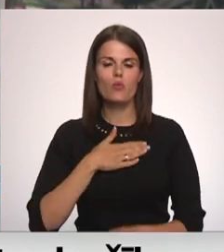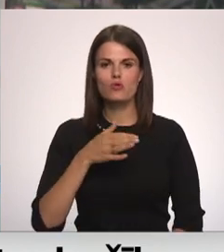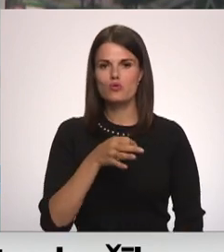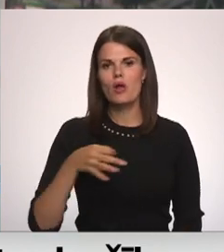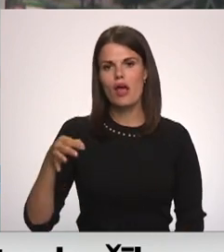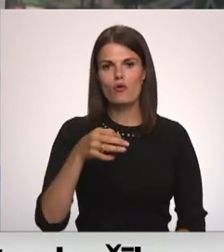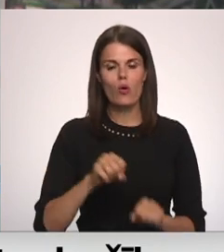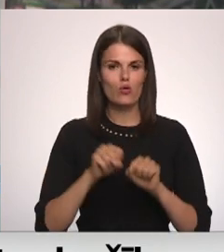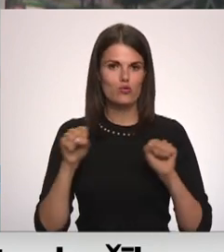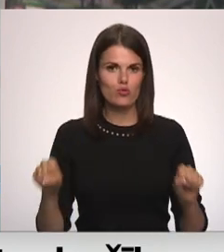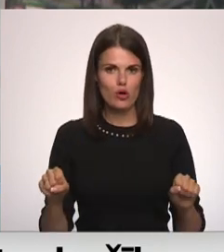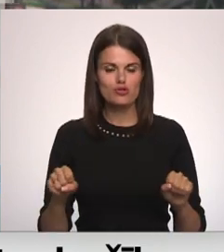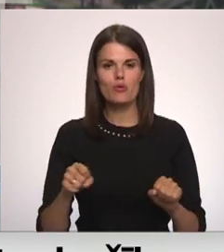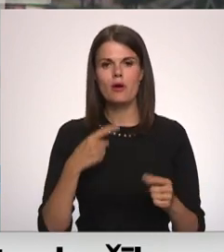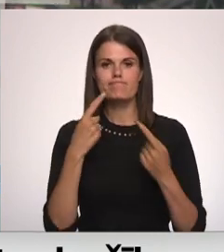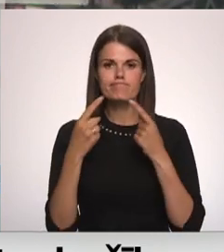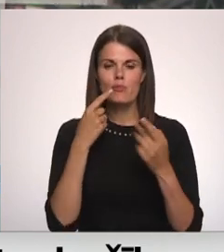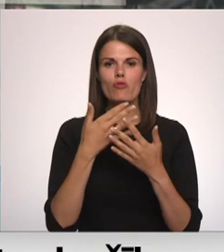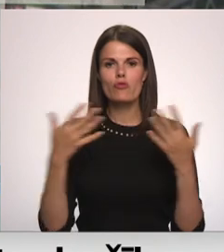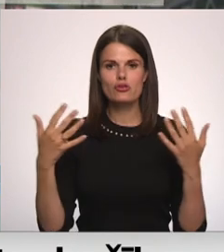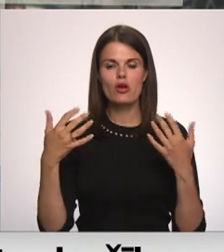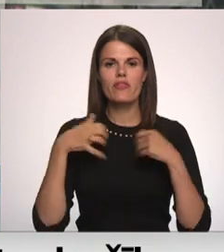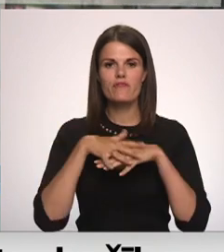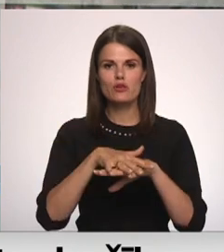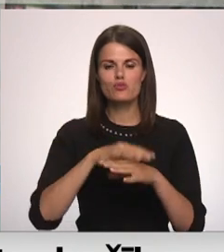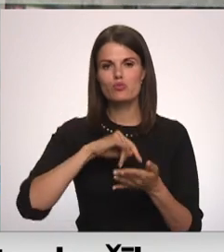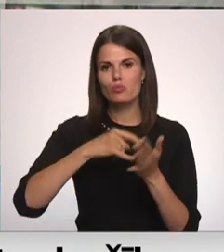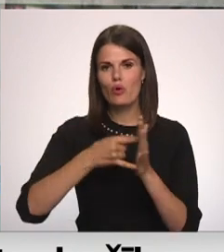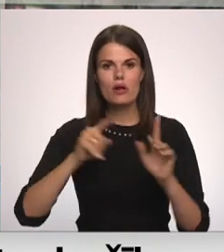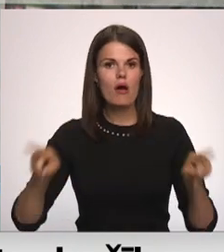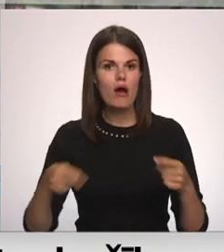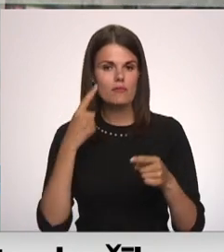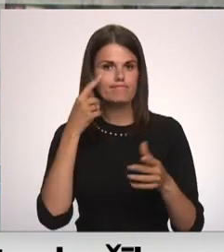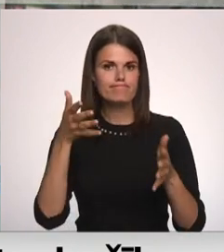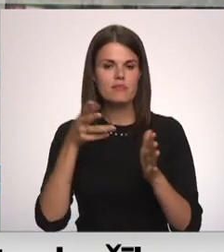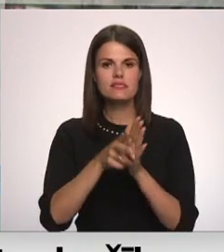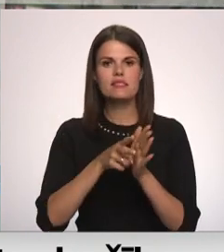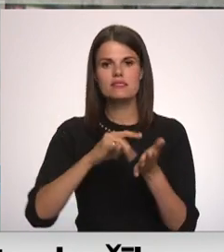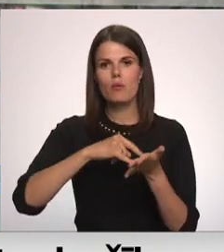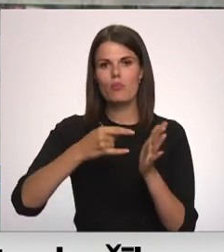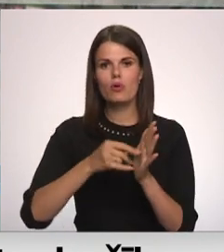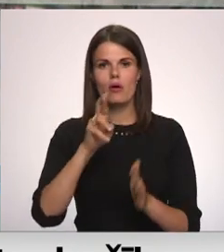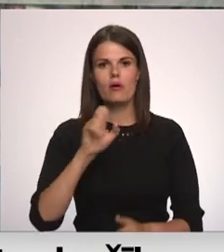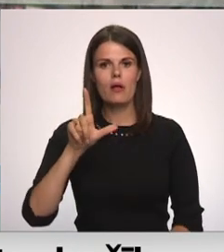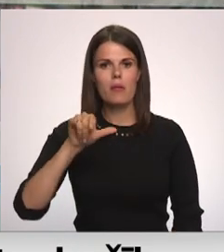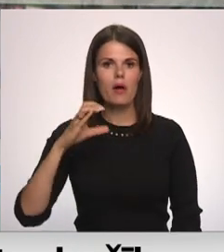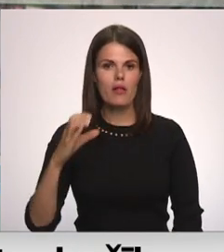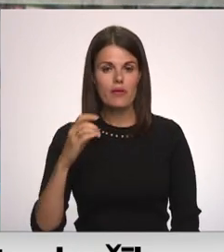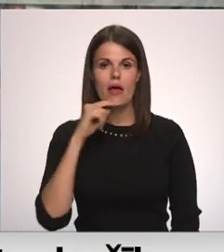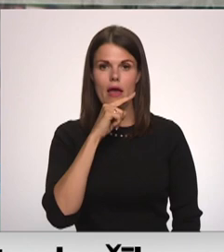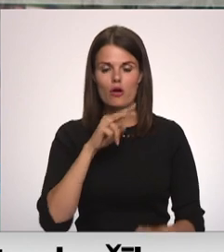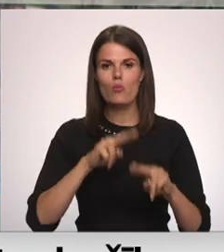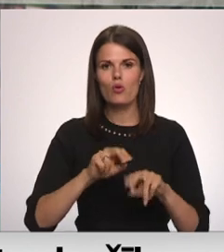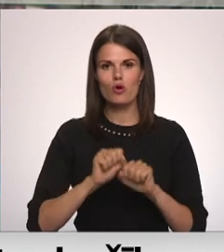uz dažādu infrastruktūras projektu attīstību un esošajā situācijā izcelt arī dzelzceļa projekta Rail Baltica, ne tikai ekonomiskā, bet